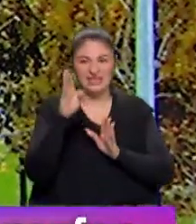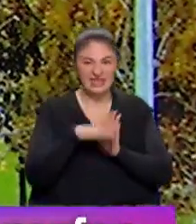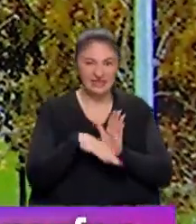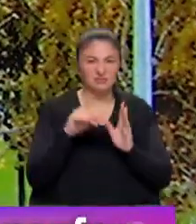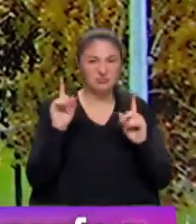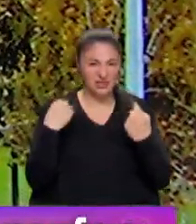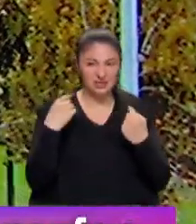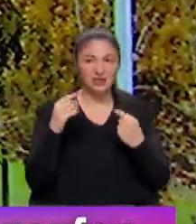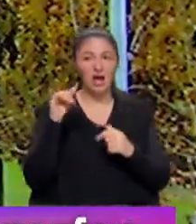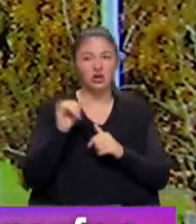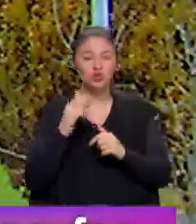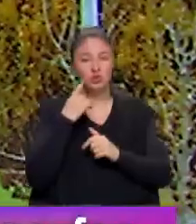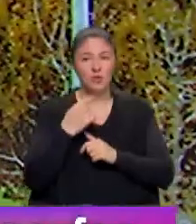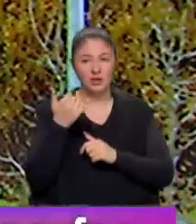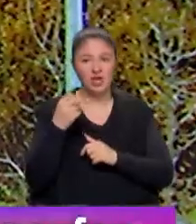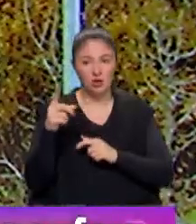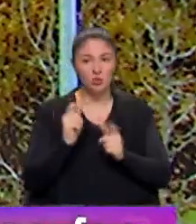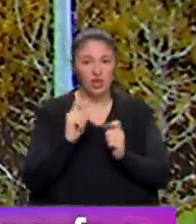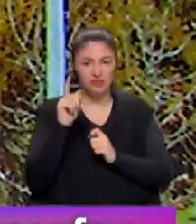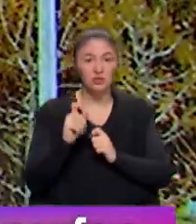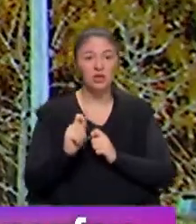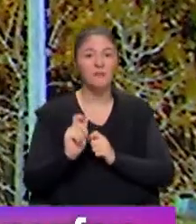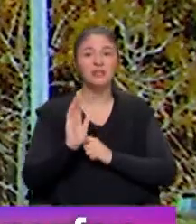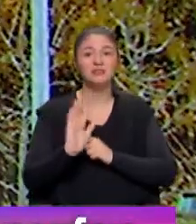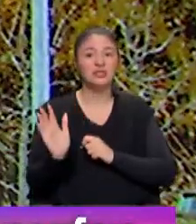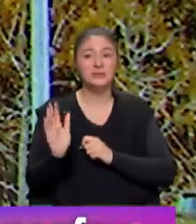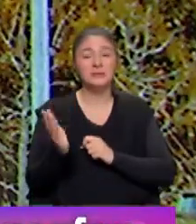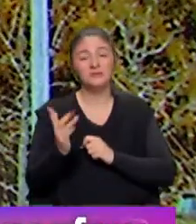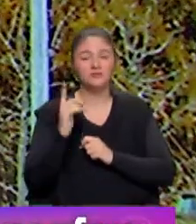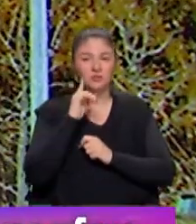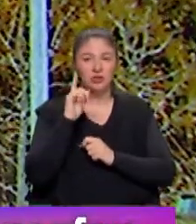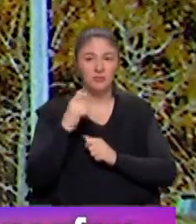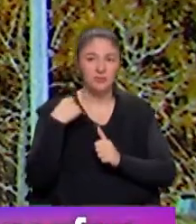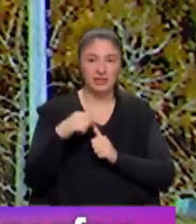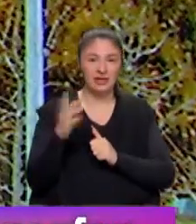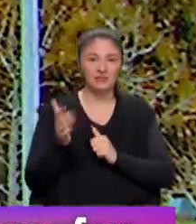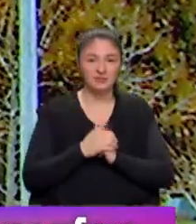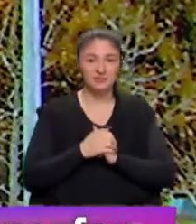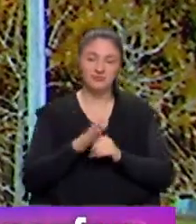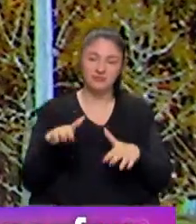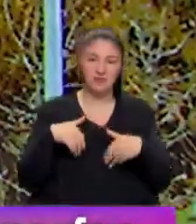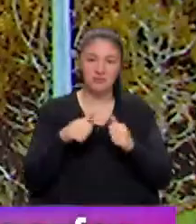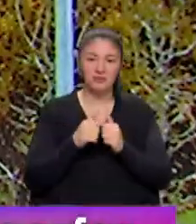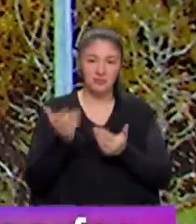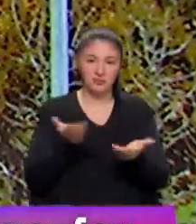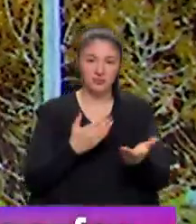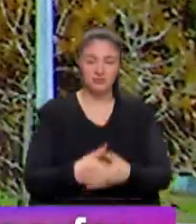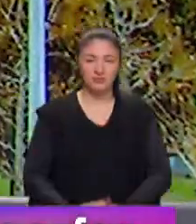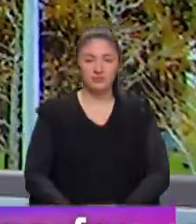indirim yetkisini, hakkını Cumhurbaşkanı Erdoğan kullanır mı, kullanmaz mı? Duyalım bir kez daha hep birlikte.